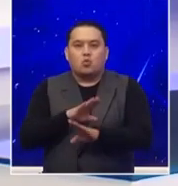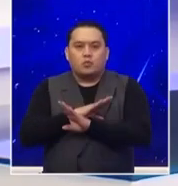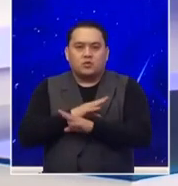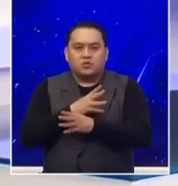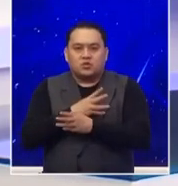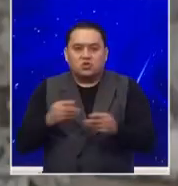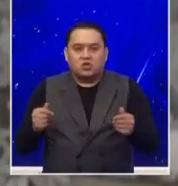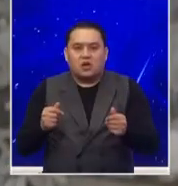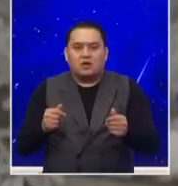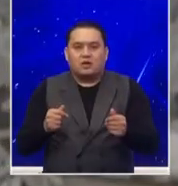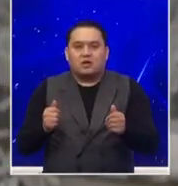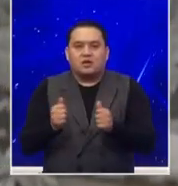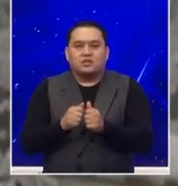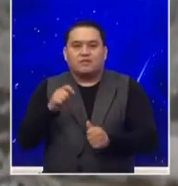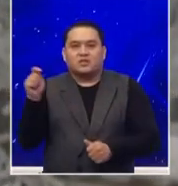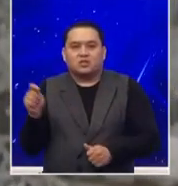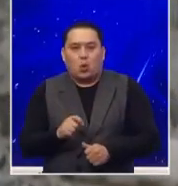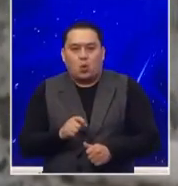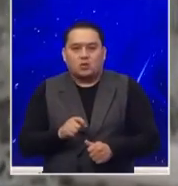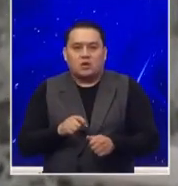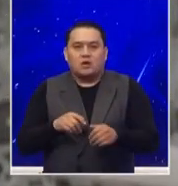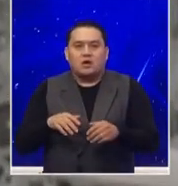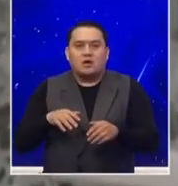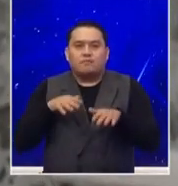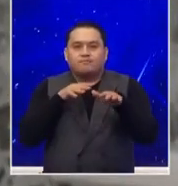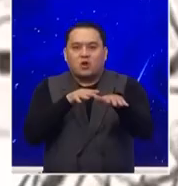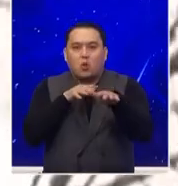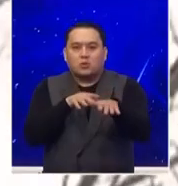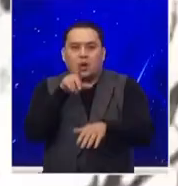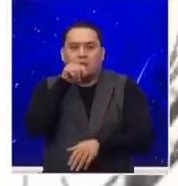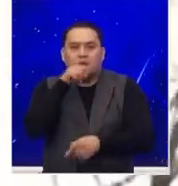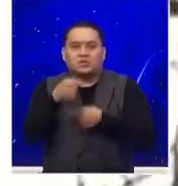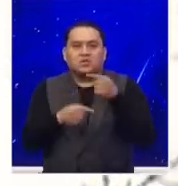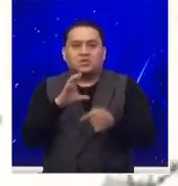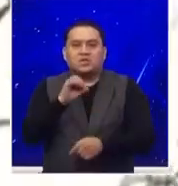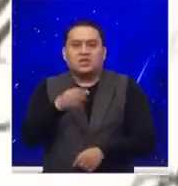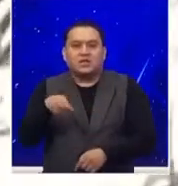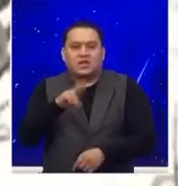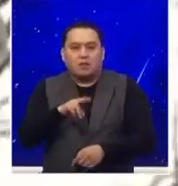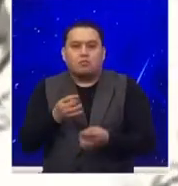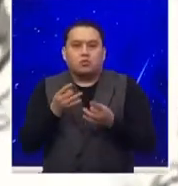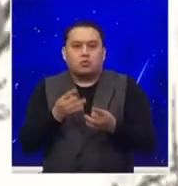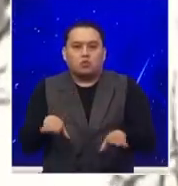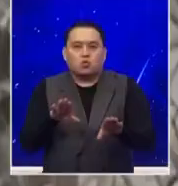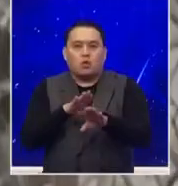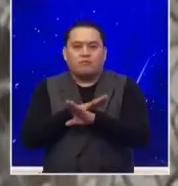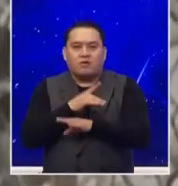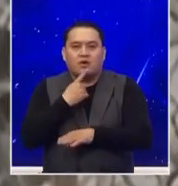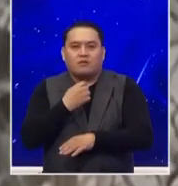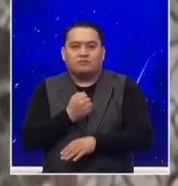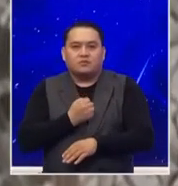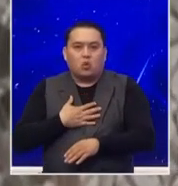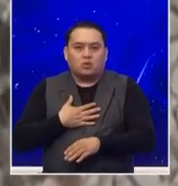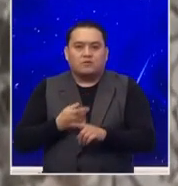ученые назвали войны на Ближнем Востоке. Пути миграции перелетных птиц лежат через Сирию. Пернатые просто погибают во время вооруженных